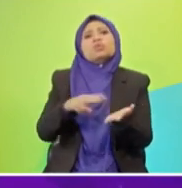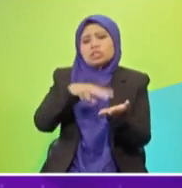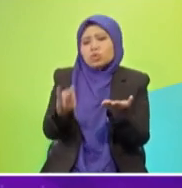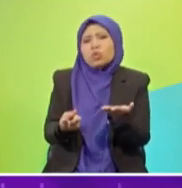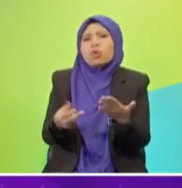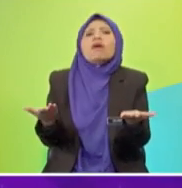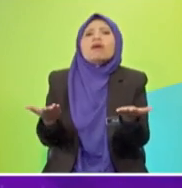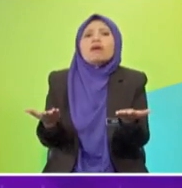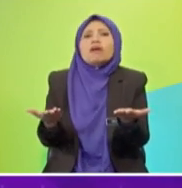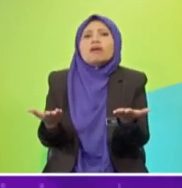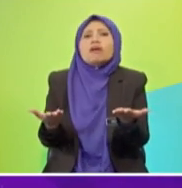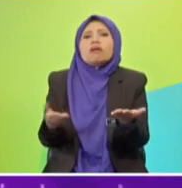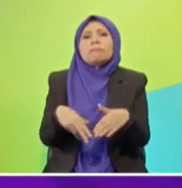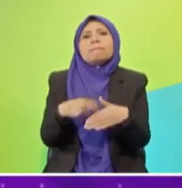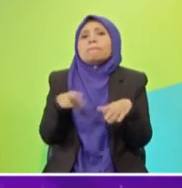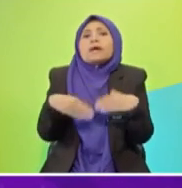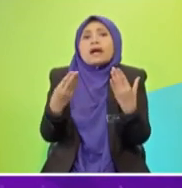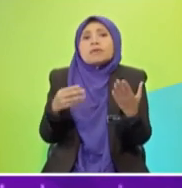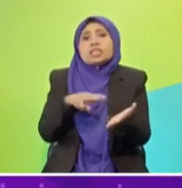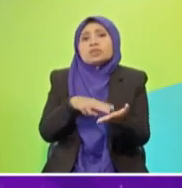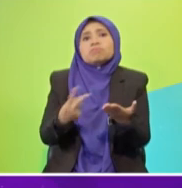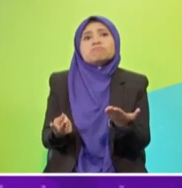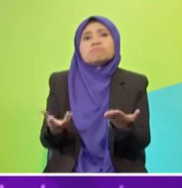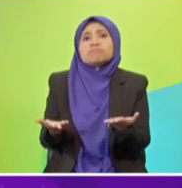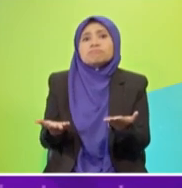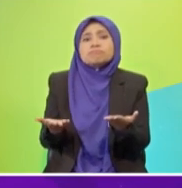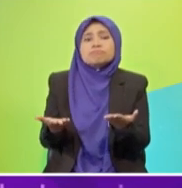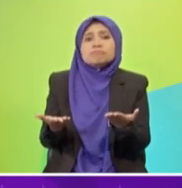ketika bermain di taman permainan ke